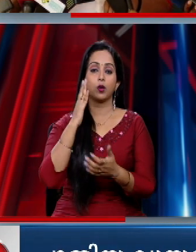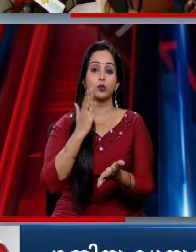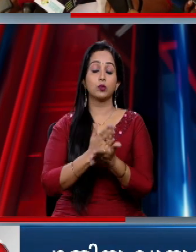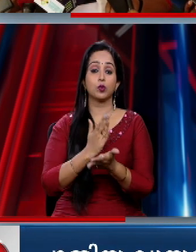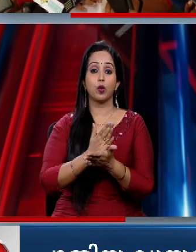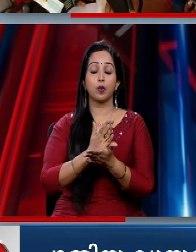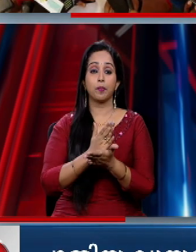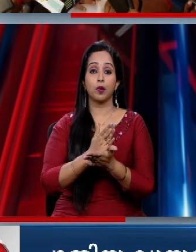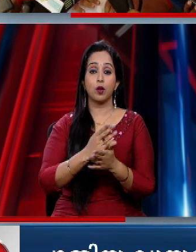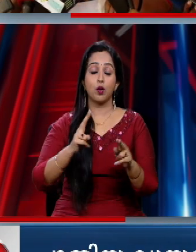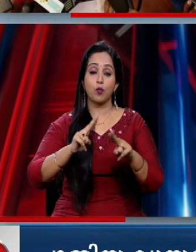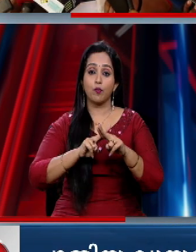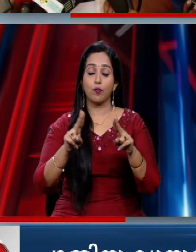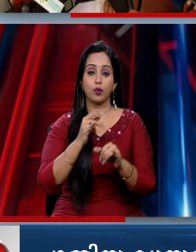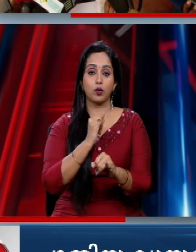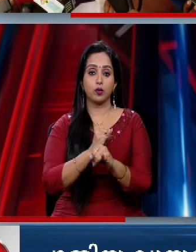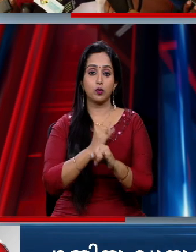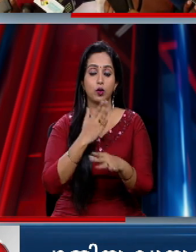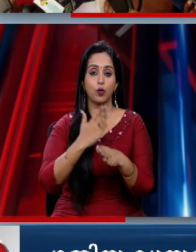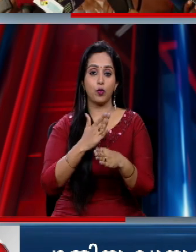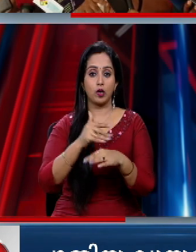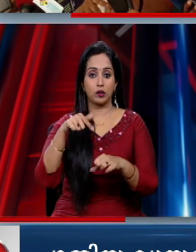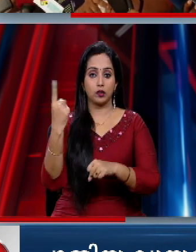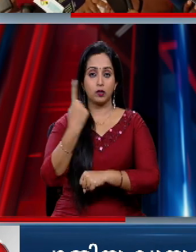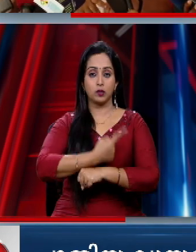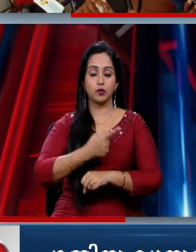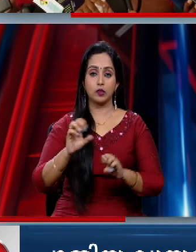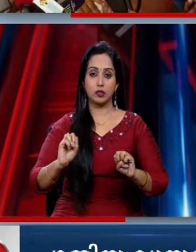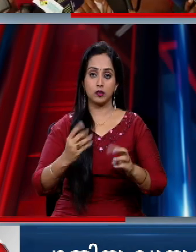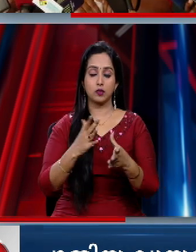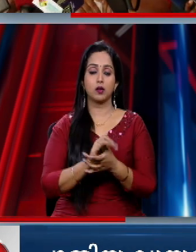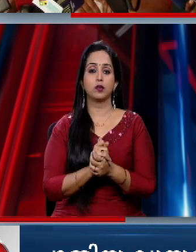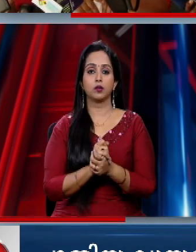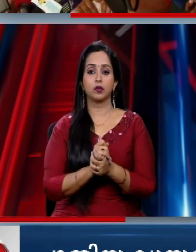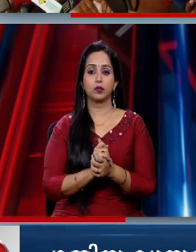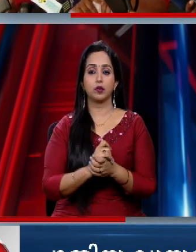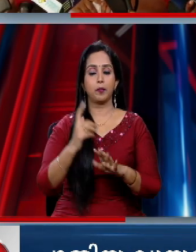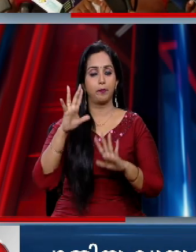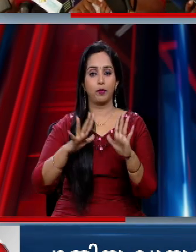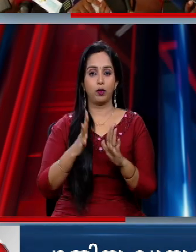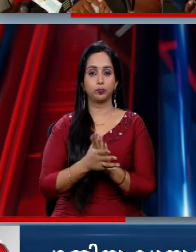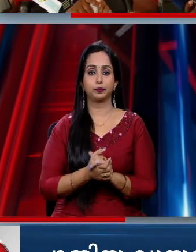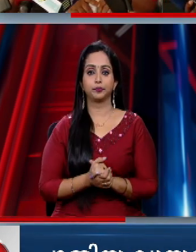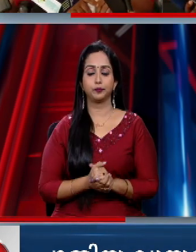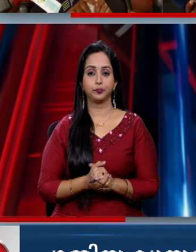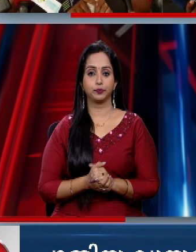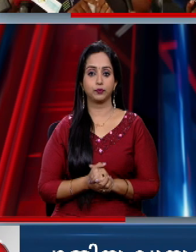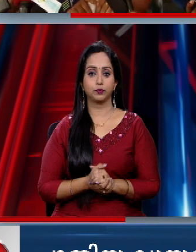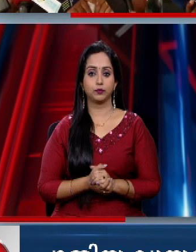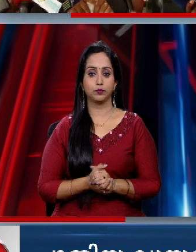അക്കാദമിക് പ്രവർത്തനങ്ങൾ ഇന്നു മുതൽ തന്നെ ആരംഭിക്കാനാണ് ആലോചിച്ചിട്ടുള്ളത്.